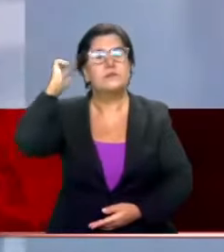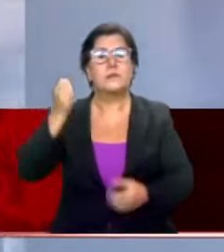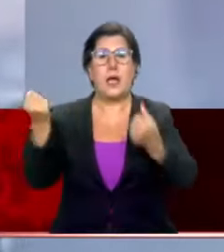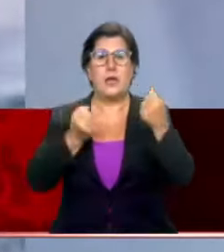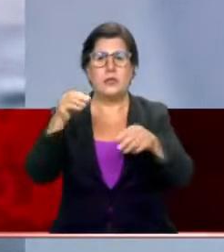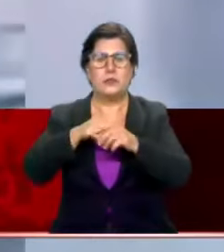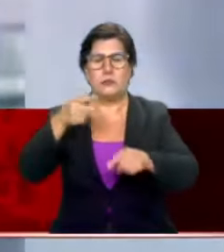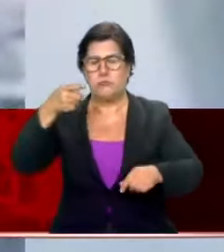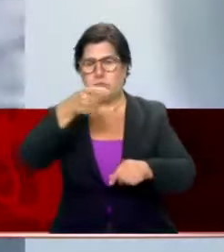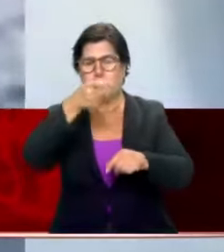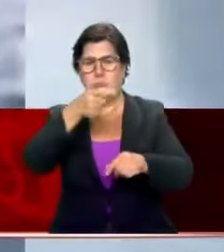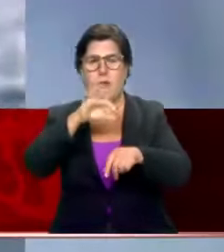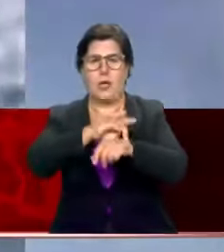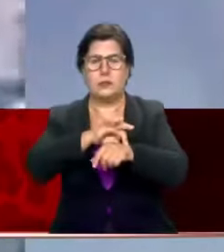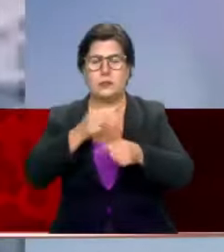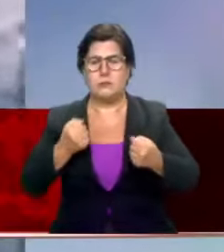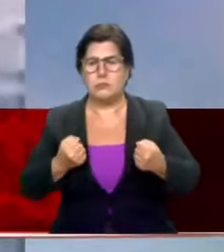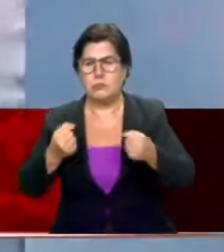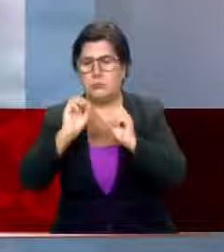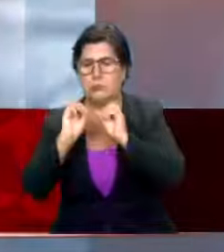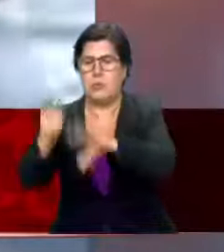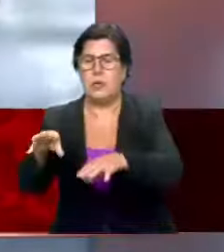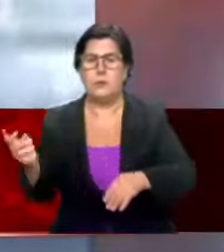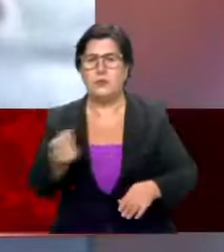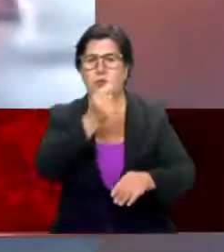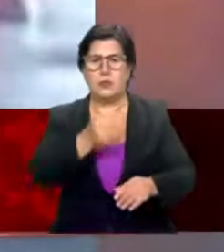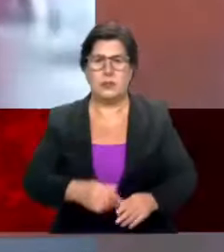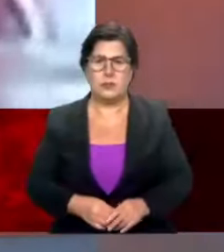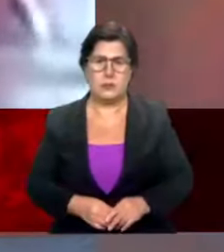Araç içinde vurdular, hastane önüne atıp kaçtılar.